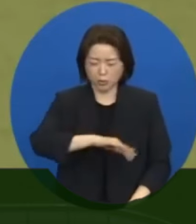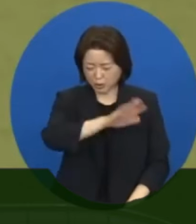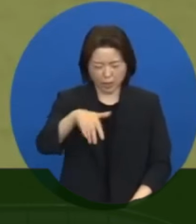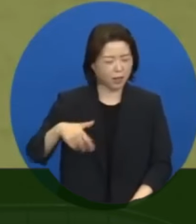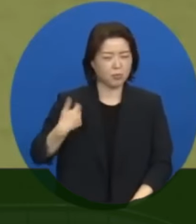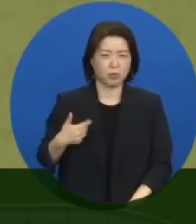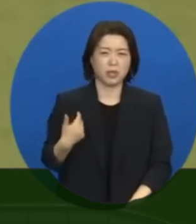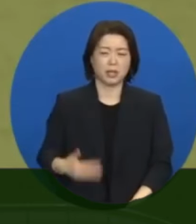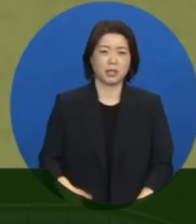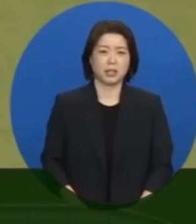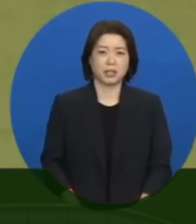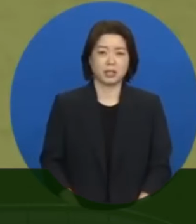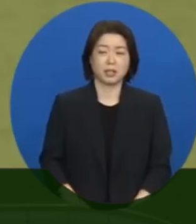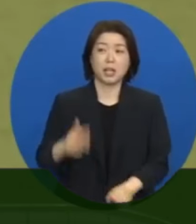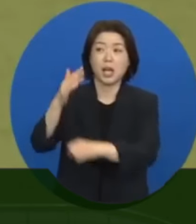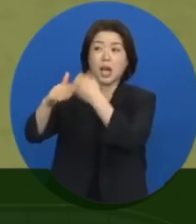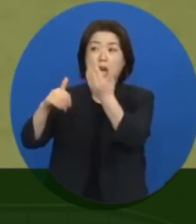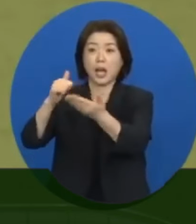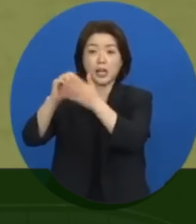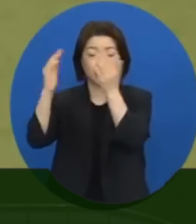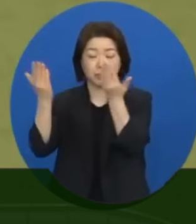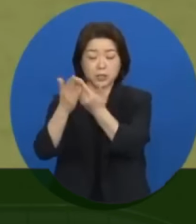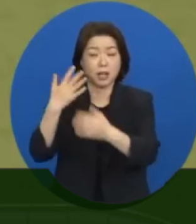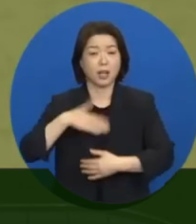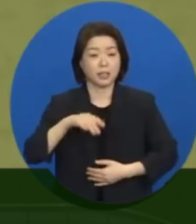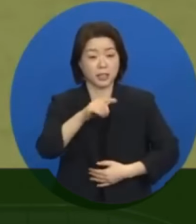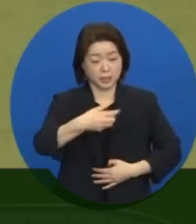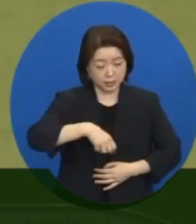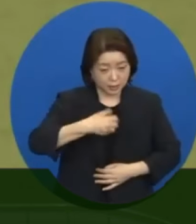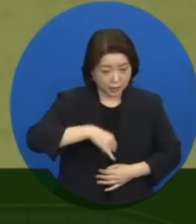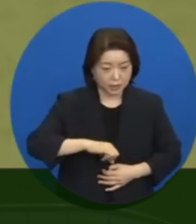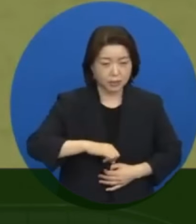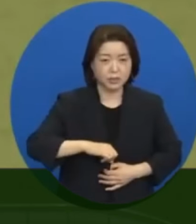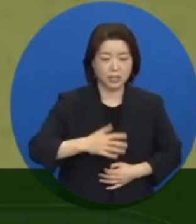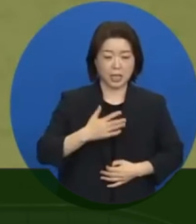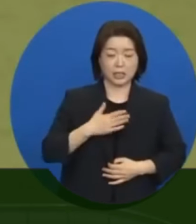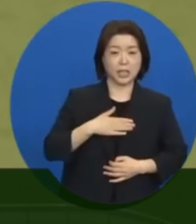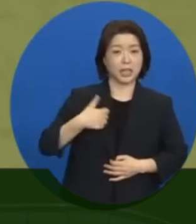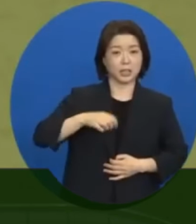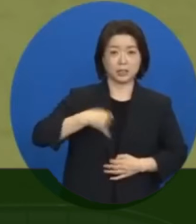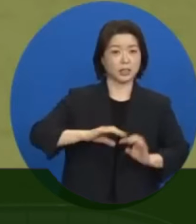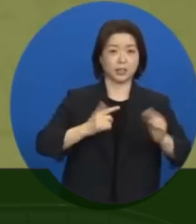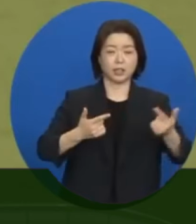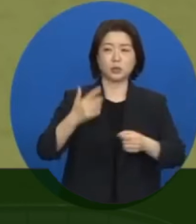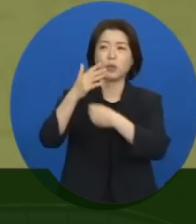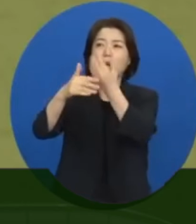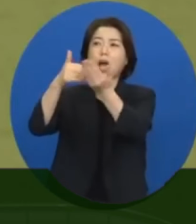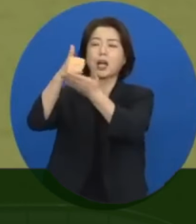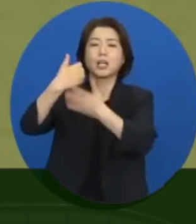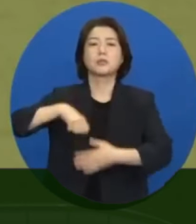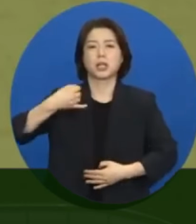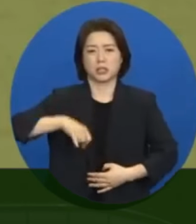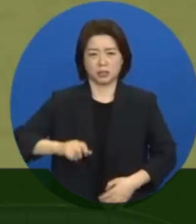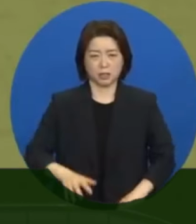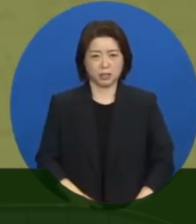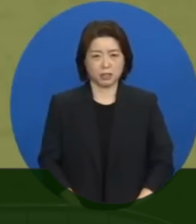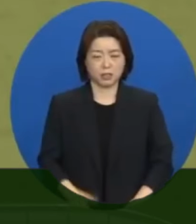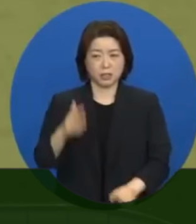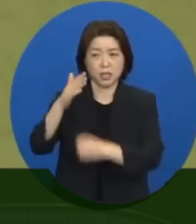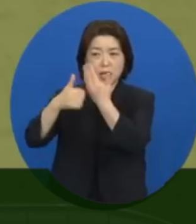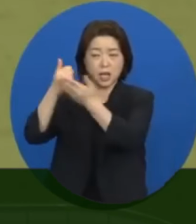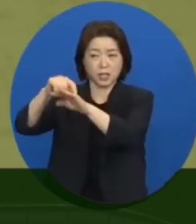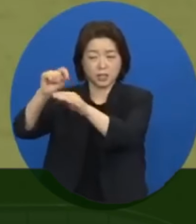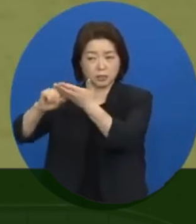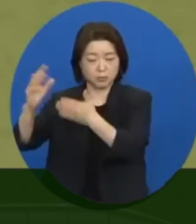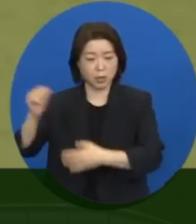몰라요 하나님이 아시죠 그리고 그 자녀는 사실 하나님의 자녀입니다 그러니까 늘 하나님 마음으로이 아이를 어떻게